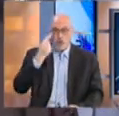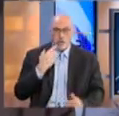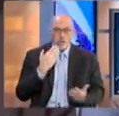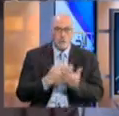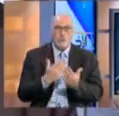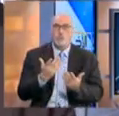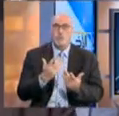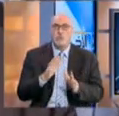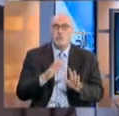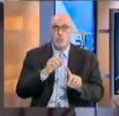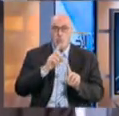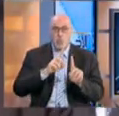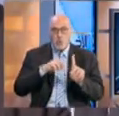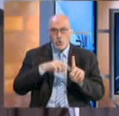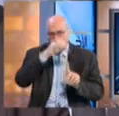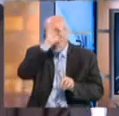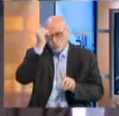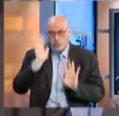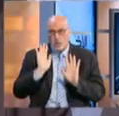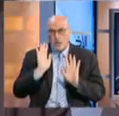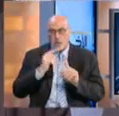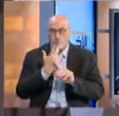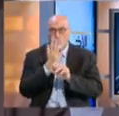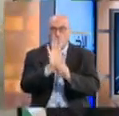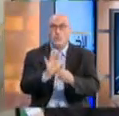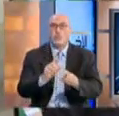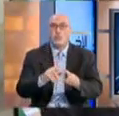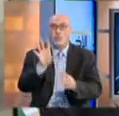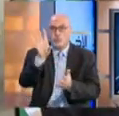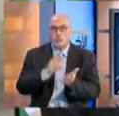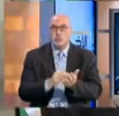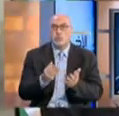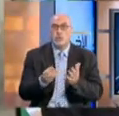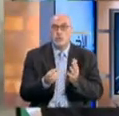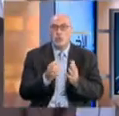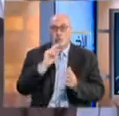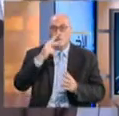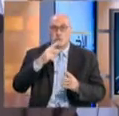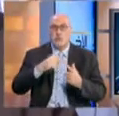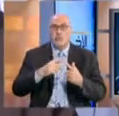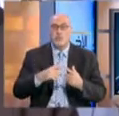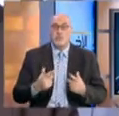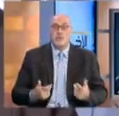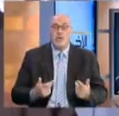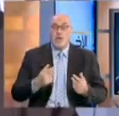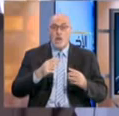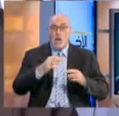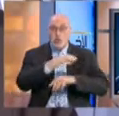في أوائل شهر جويلية لتشغيل المحطة هذه الثانية في مرصد. أيادي جزائرية